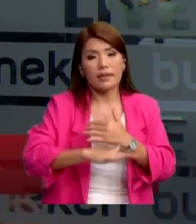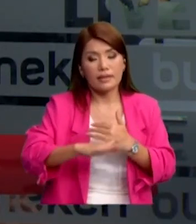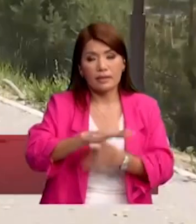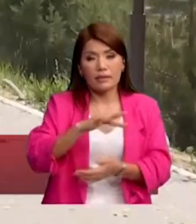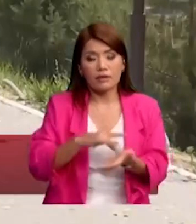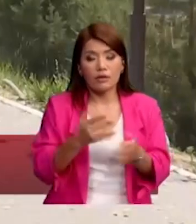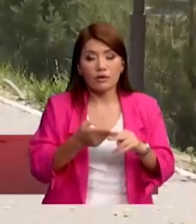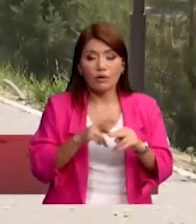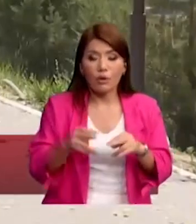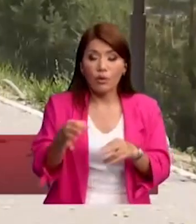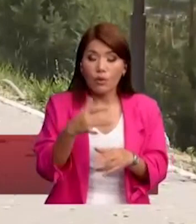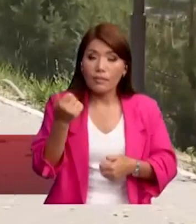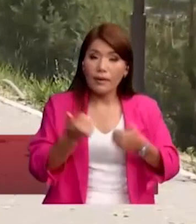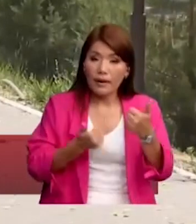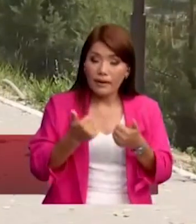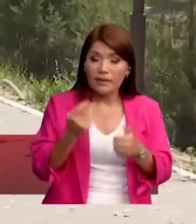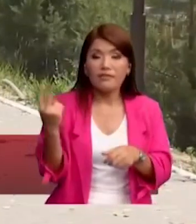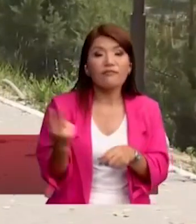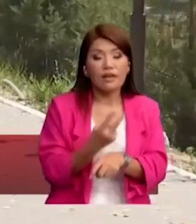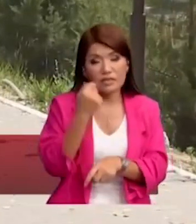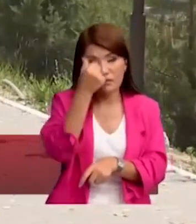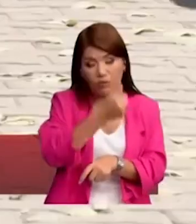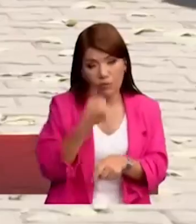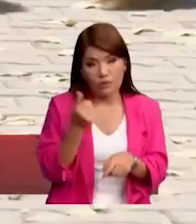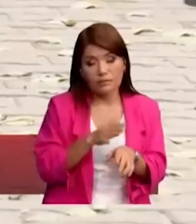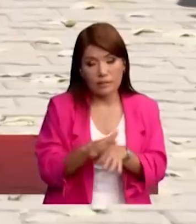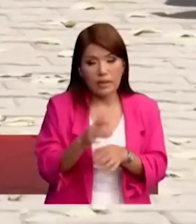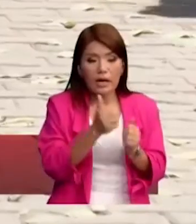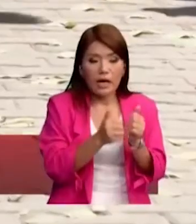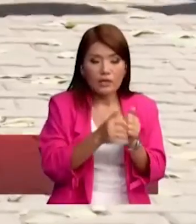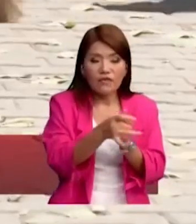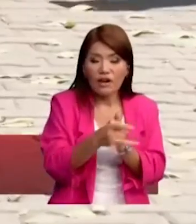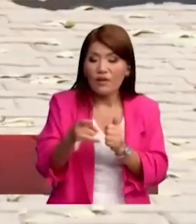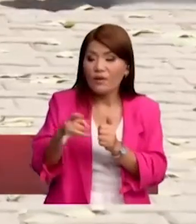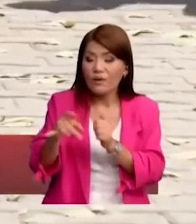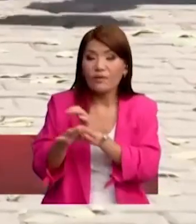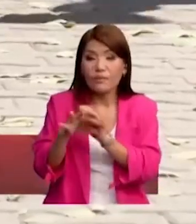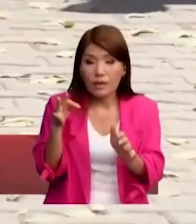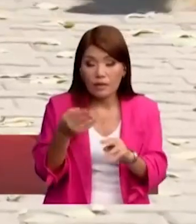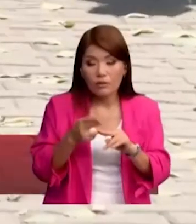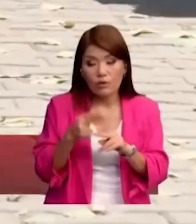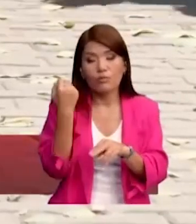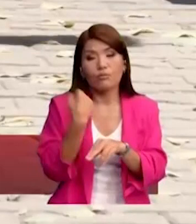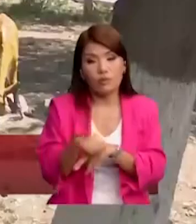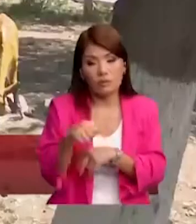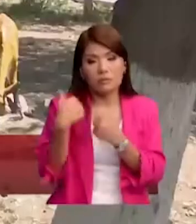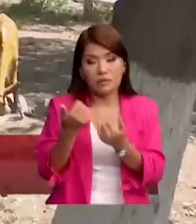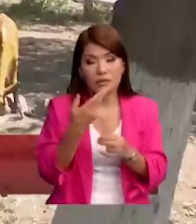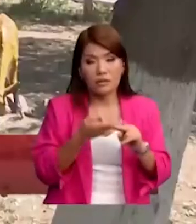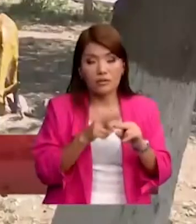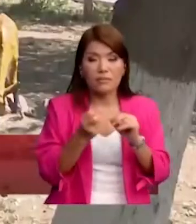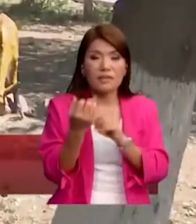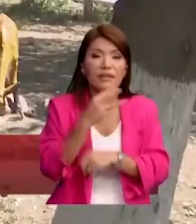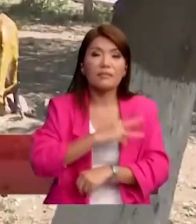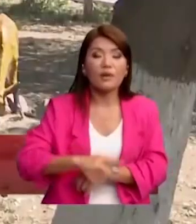акиматом области, конкурс проводится дважды в год. Из каждого района определяется один населенный пункт-победитель. На кону 15